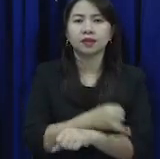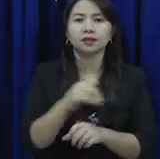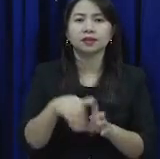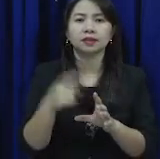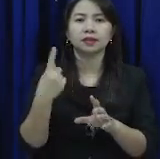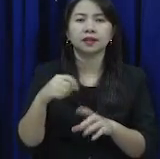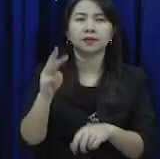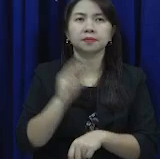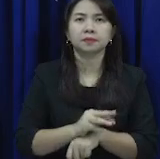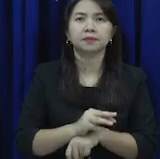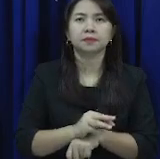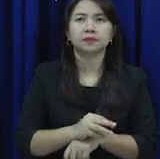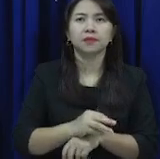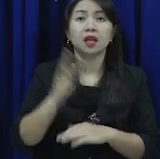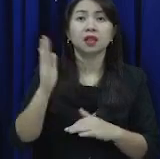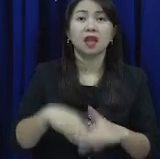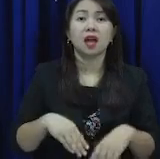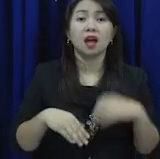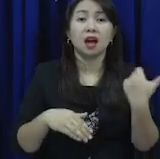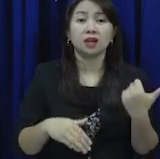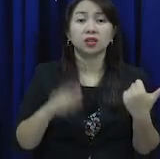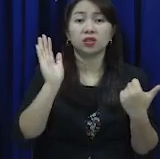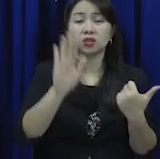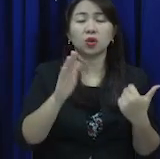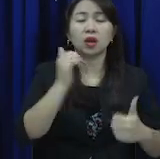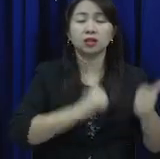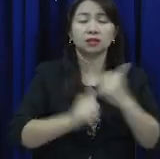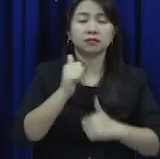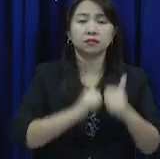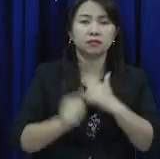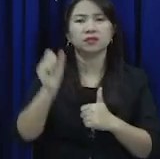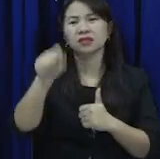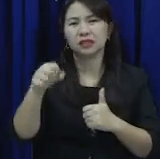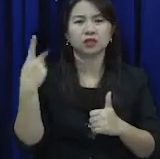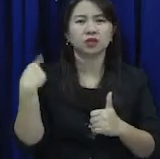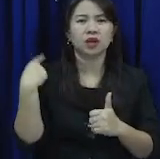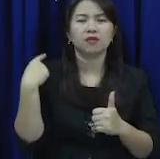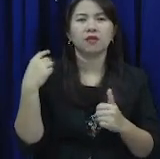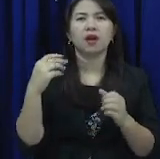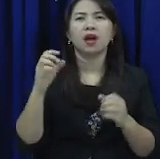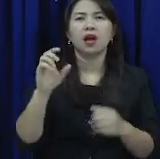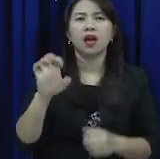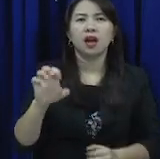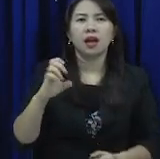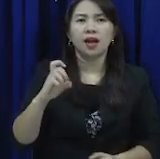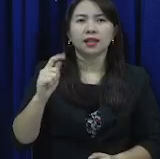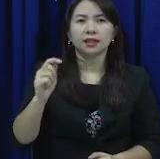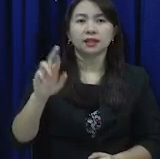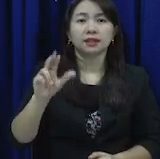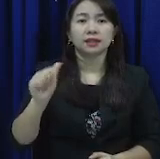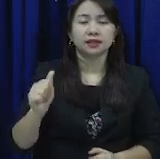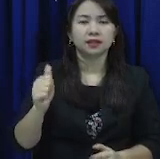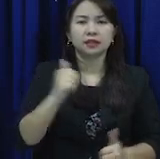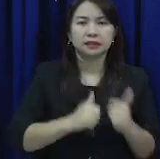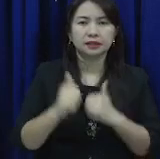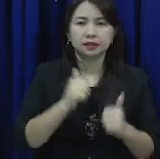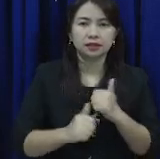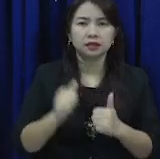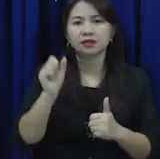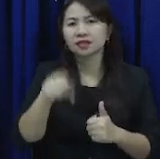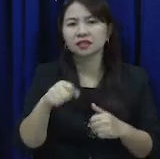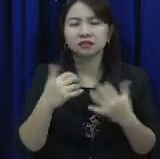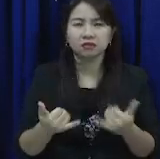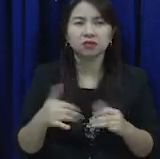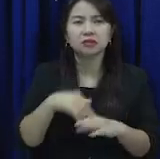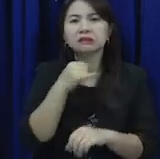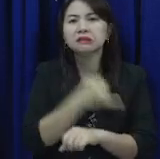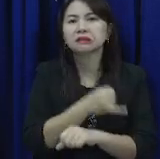other than your curricular activities Yeah extracurricular activities in life you see must well invested ka pa